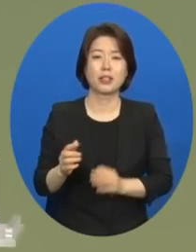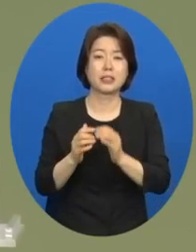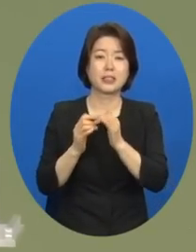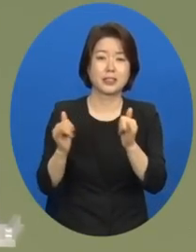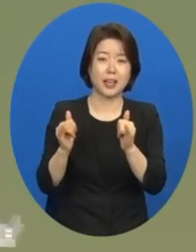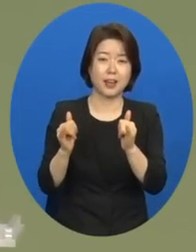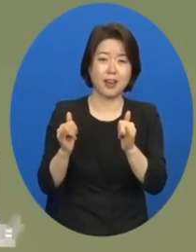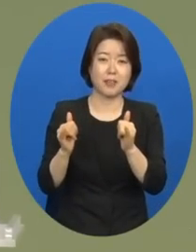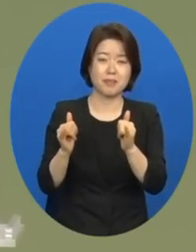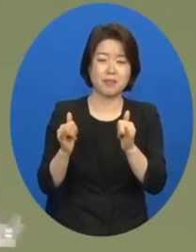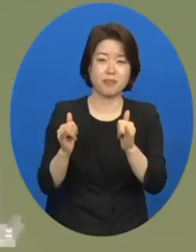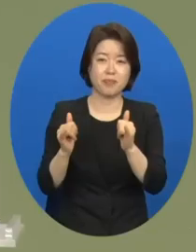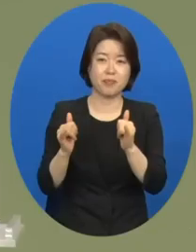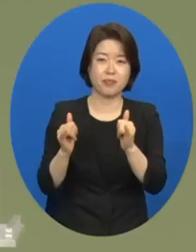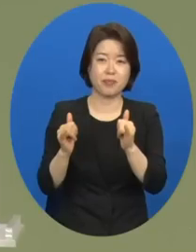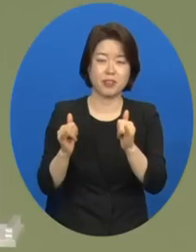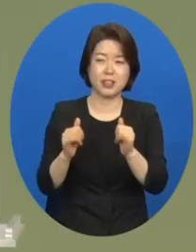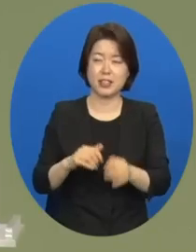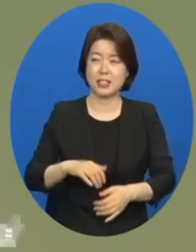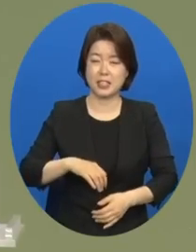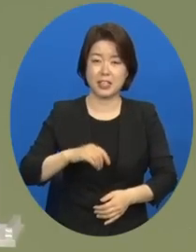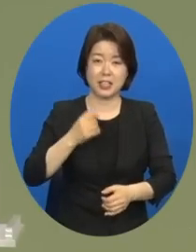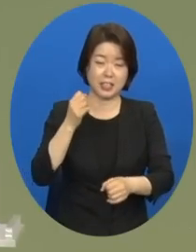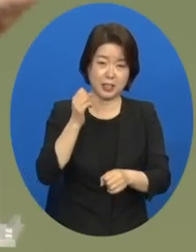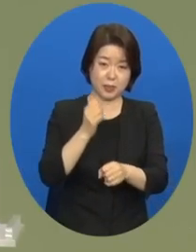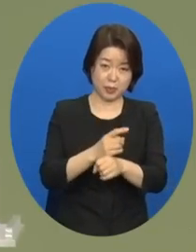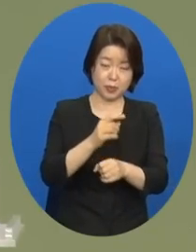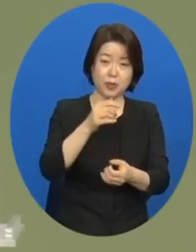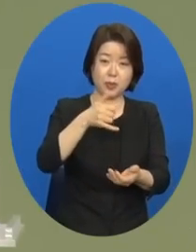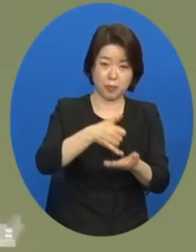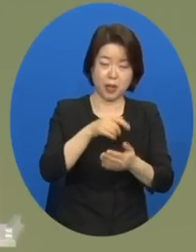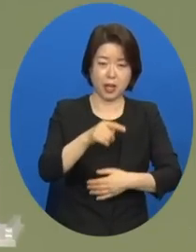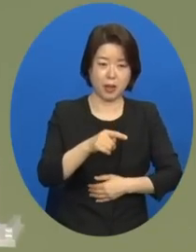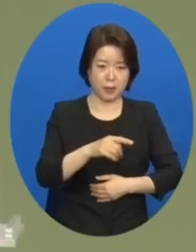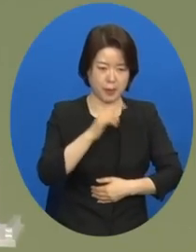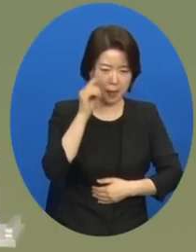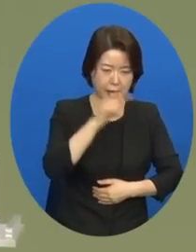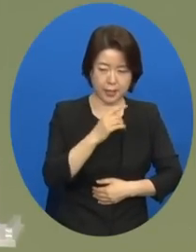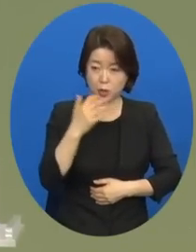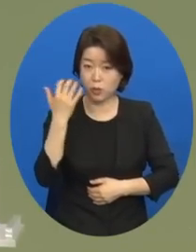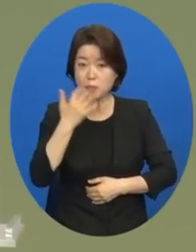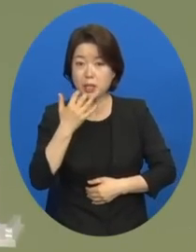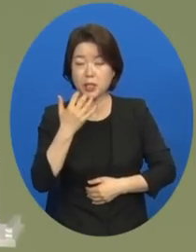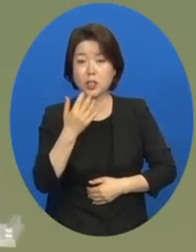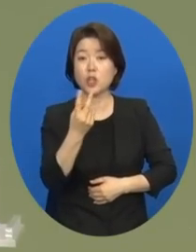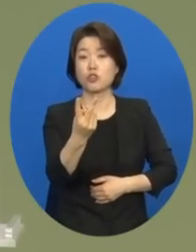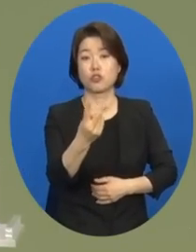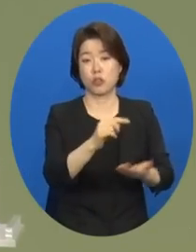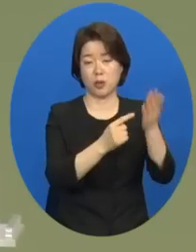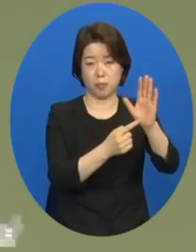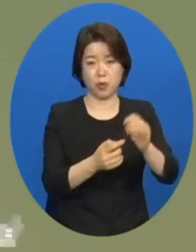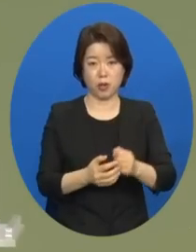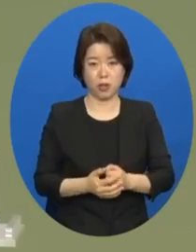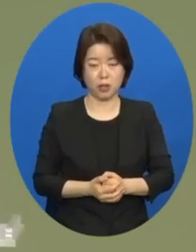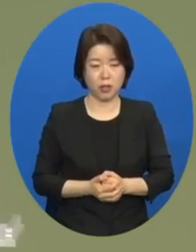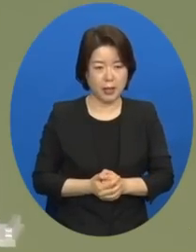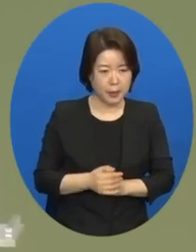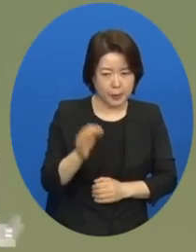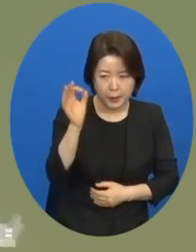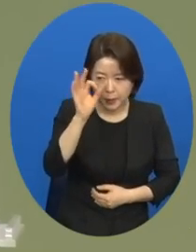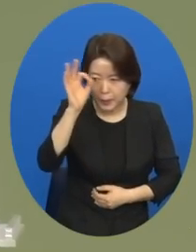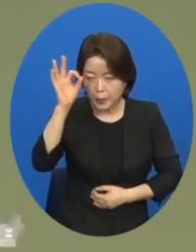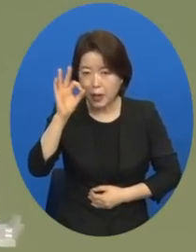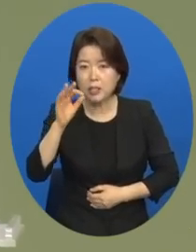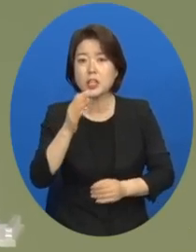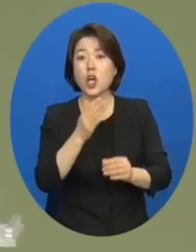인간의 그 성정을 뭐라 그러냐면 악하고 없는 아다 둘로 딱 표현을 하는 거야 악하고 난에서 맨날 표적을 구한대요